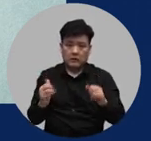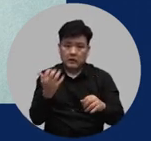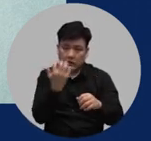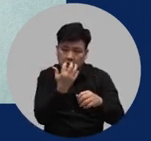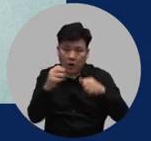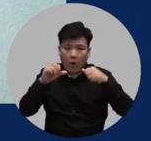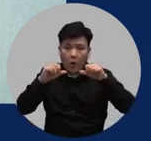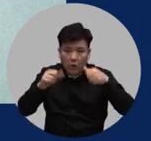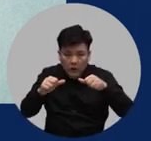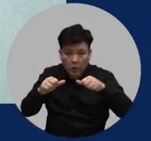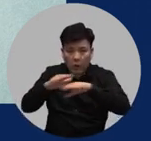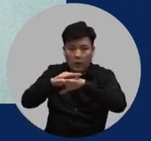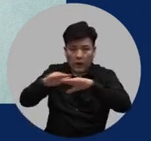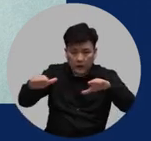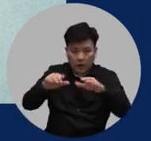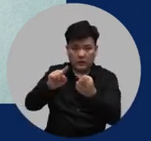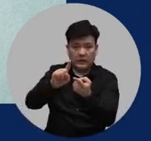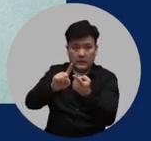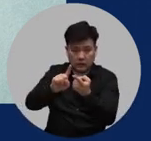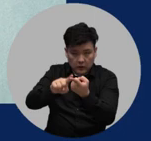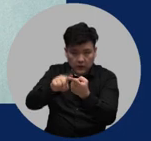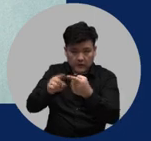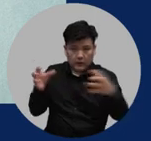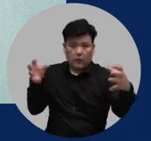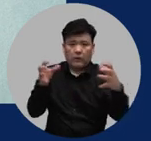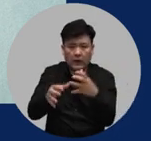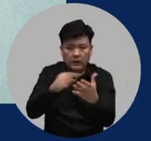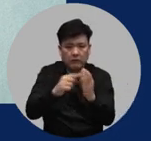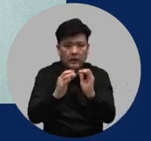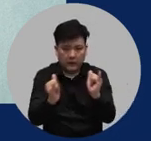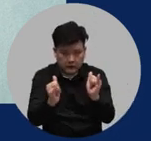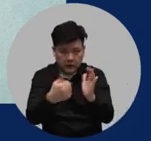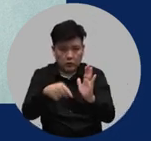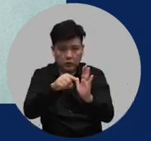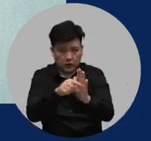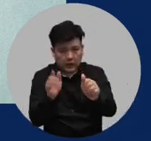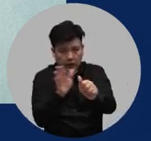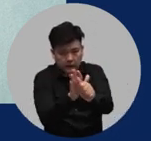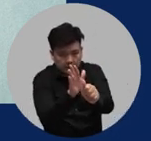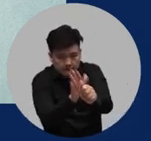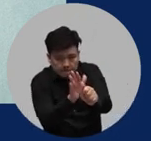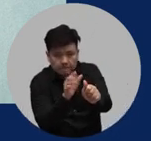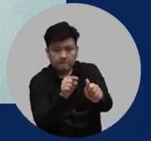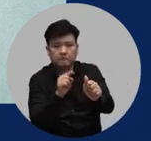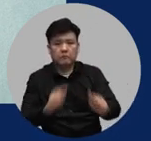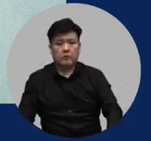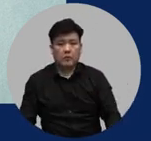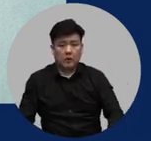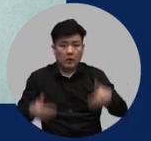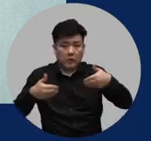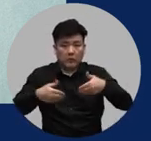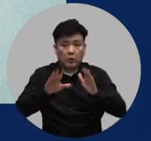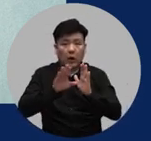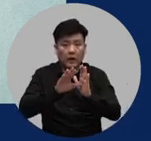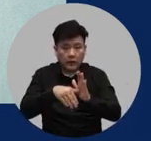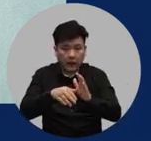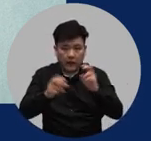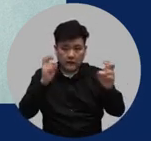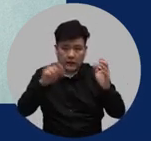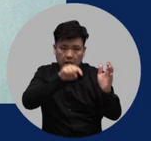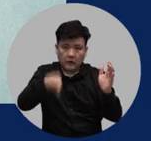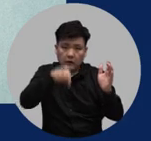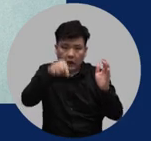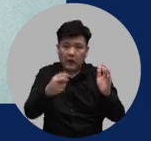절차에 최대한 협조해야 합니다. 피해자를 위해 지속적으로 지원하고 조력하며 필요한 경우 사내